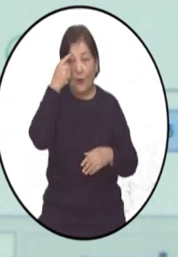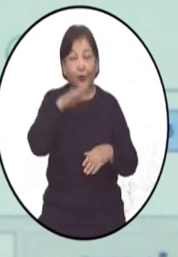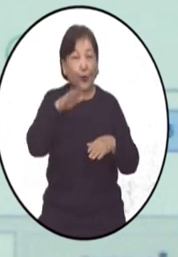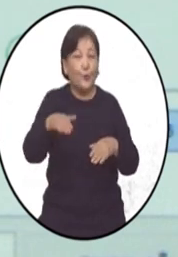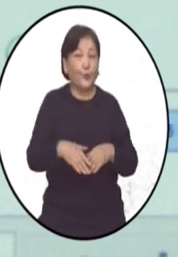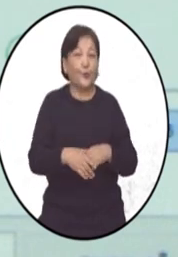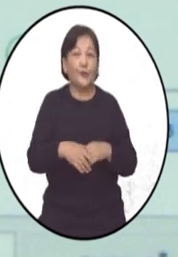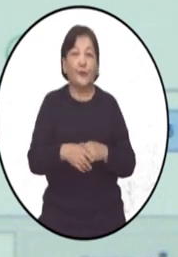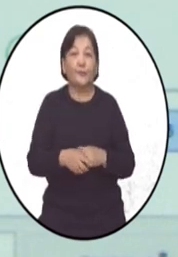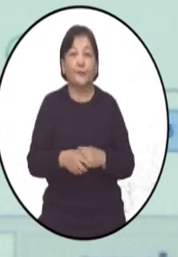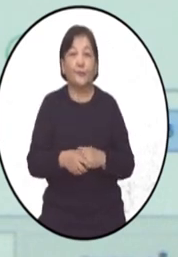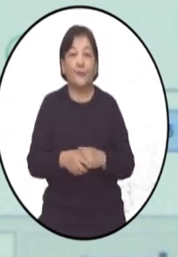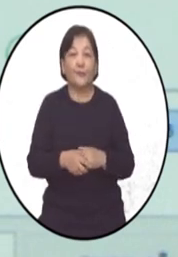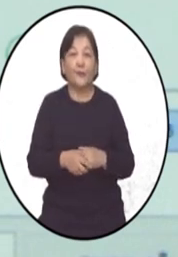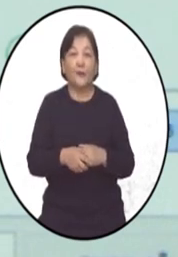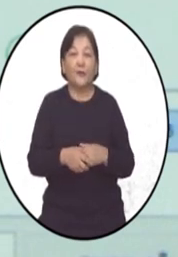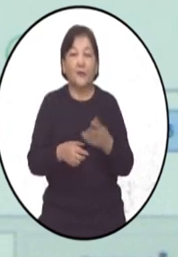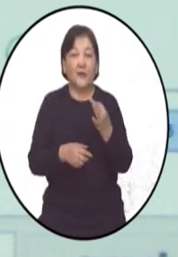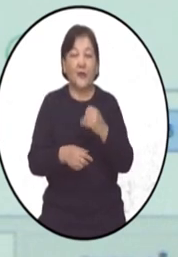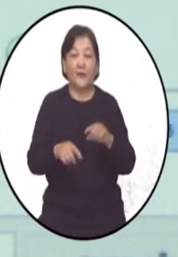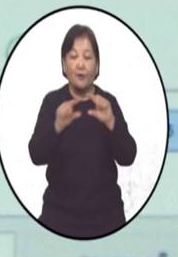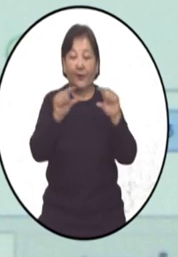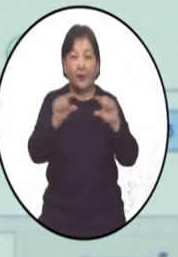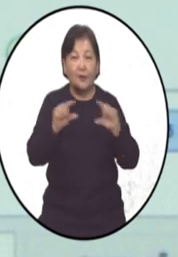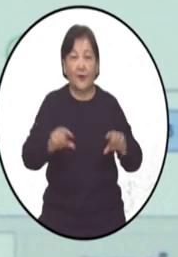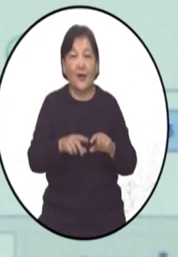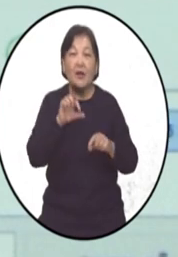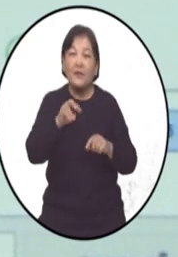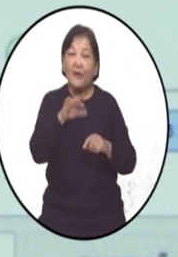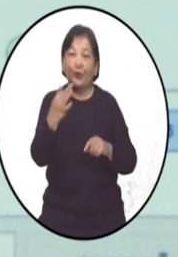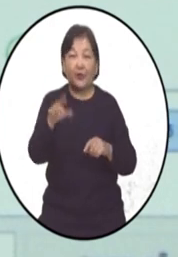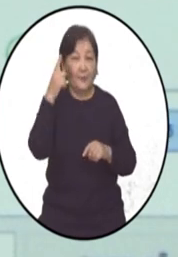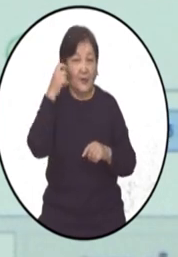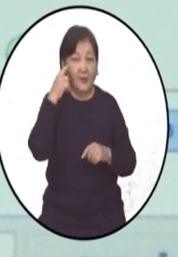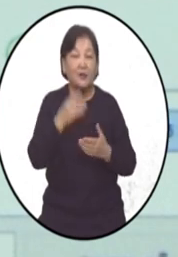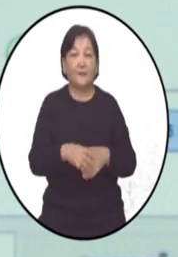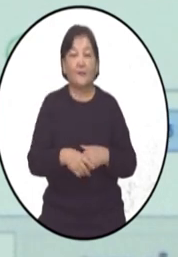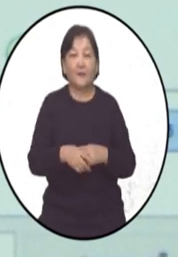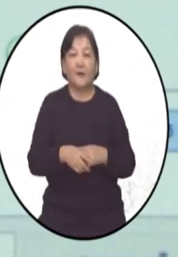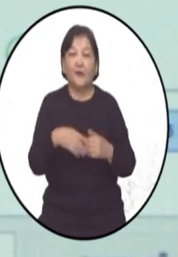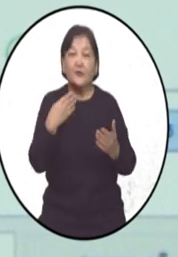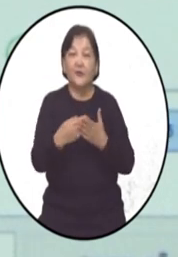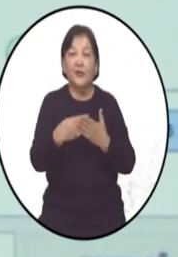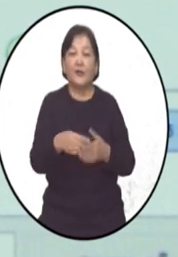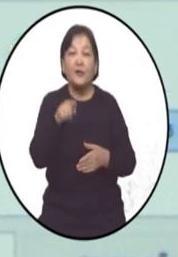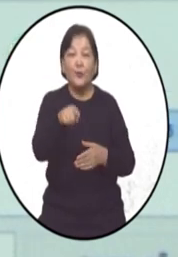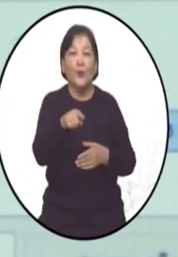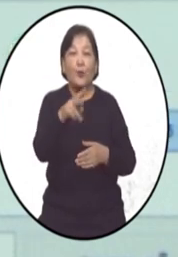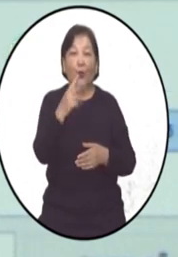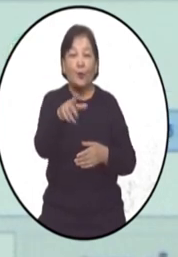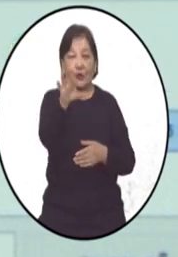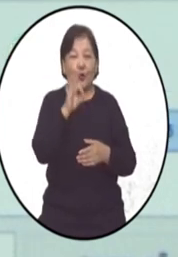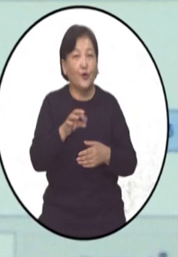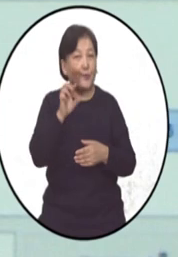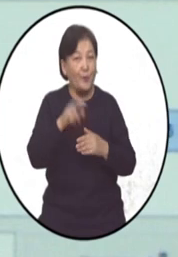хэл, Python, Java энэ төр хэлнүүдийг бол мэддэг, хэрэглэдэг хүүхдүүд байдаг. За жишээ нь Python хэлийг сонгоё гэдэг ингэж сонгочих